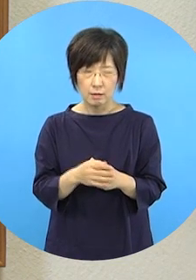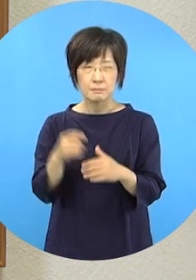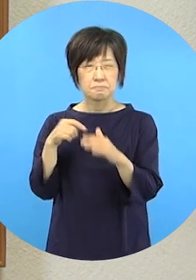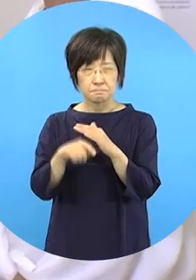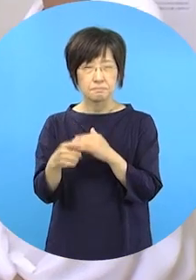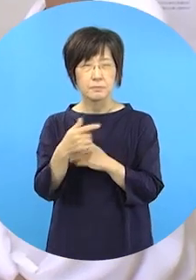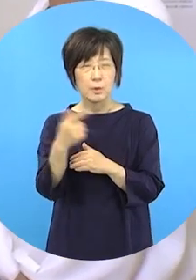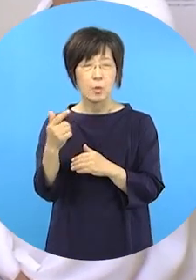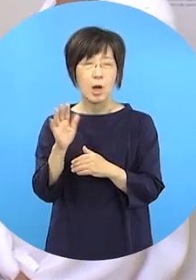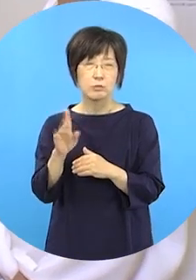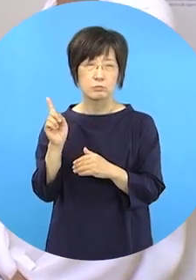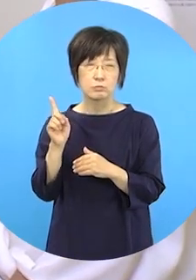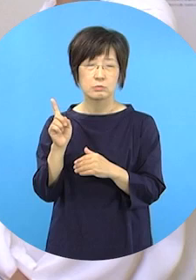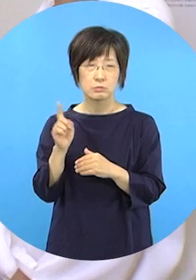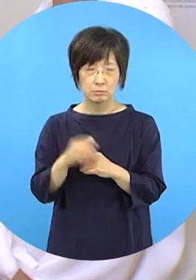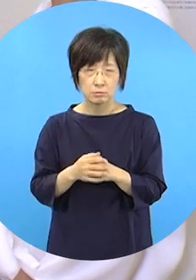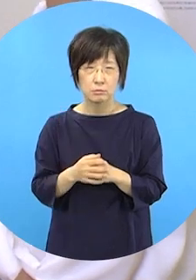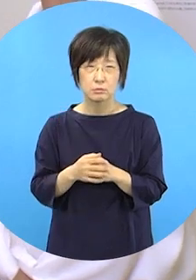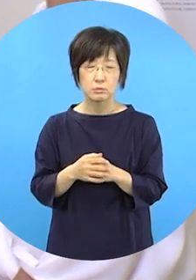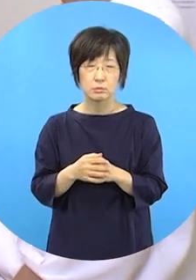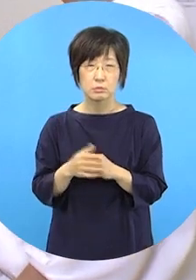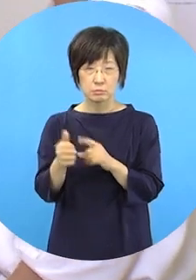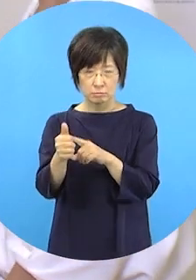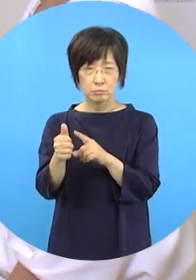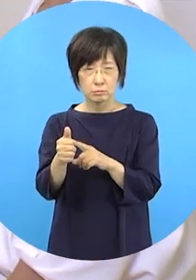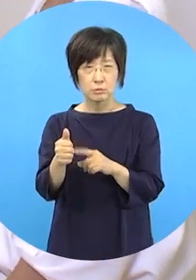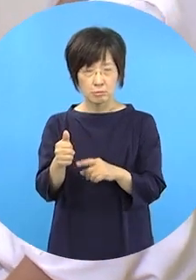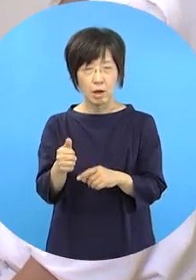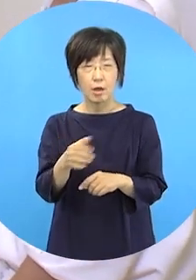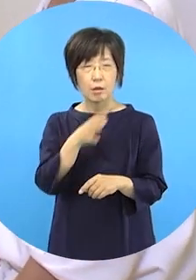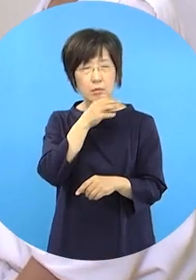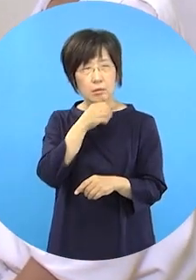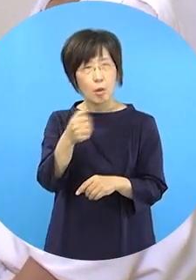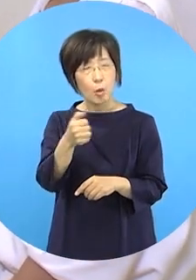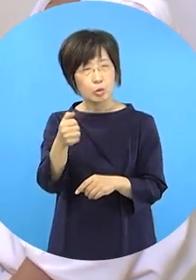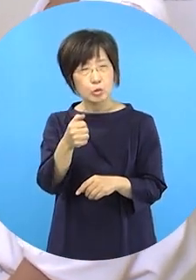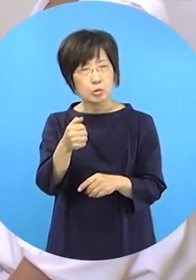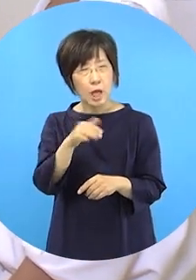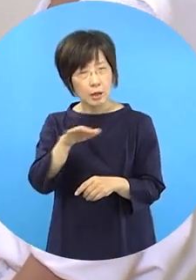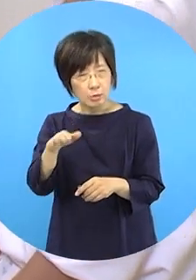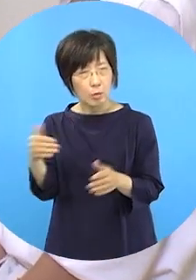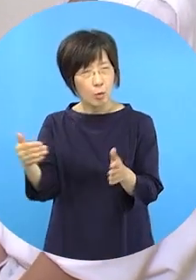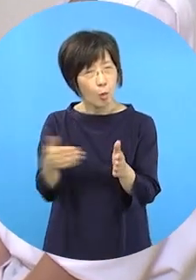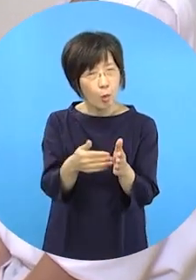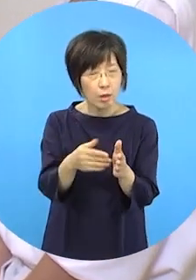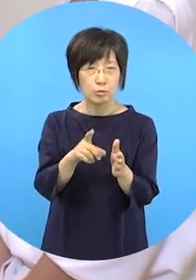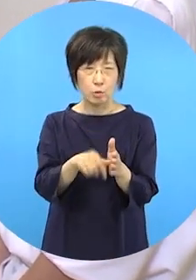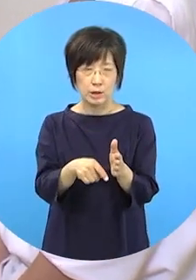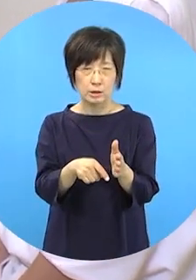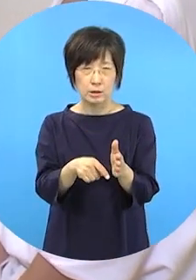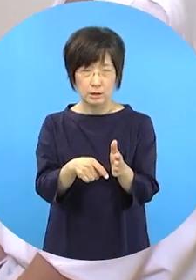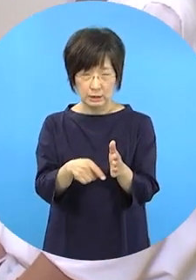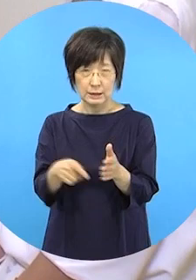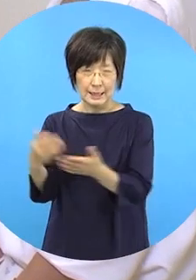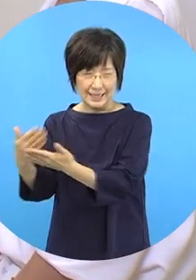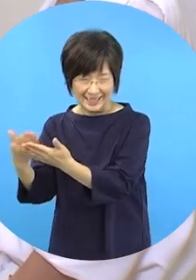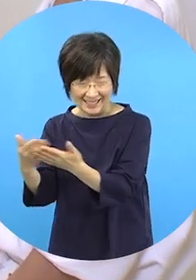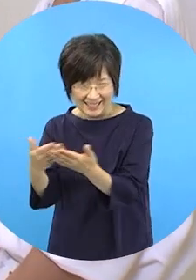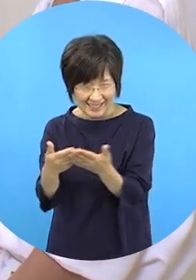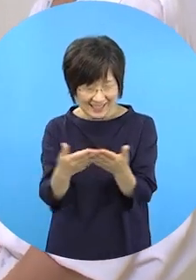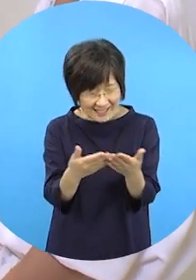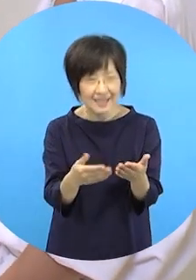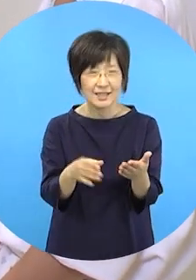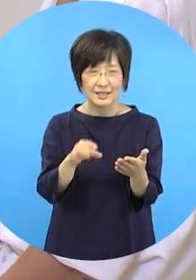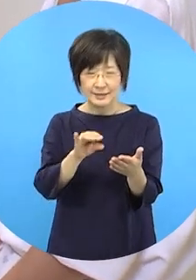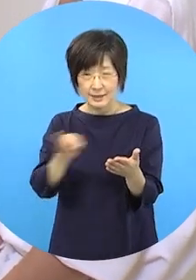ードがあります。実はこの頃50代も後半になって、木田金次郎がそれまで描きためた1600点